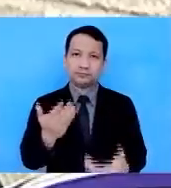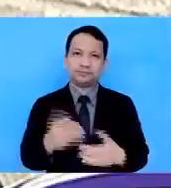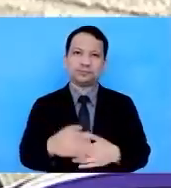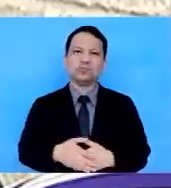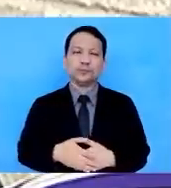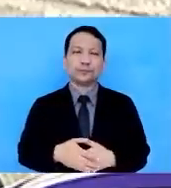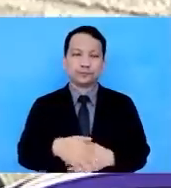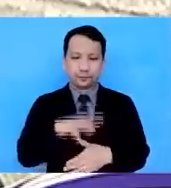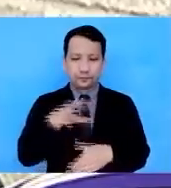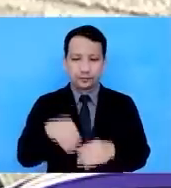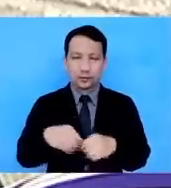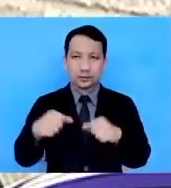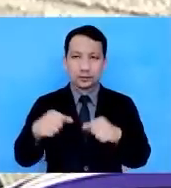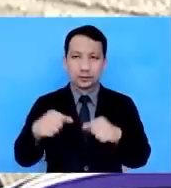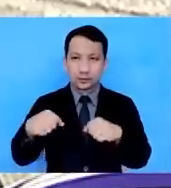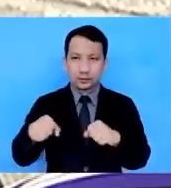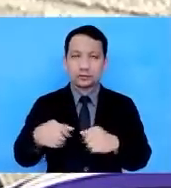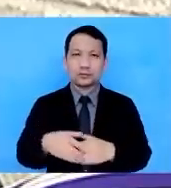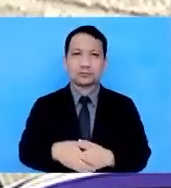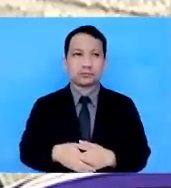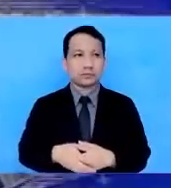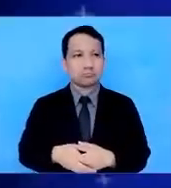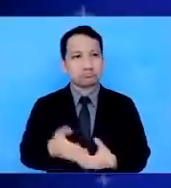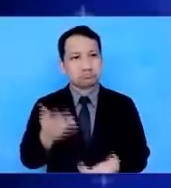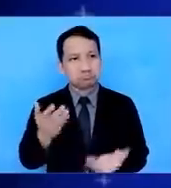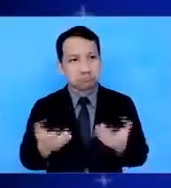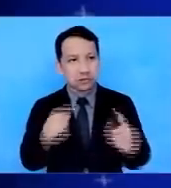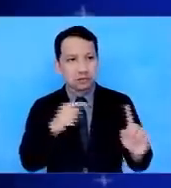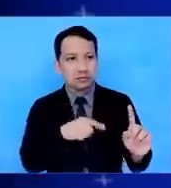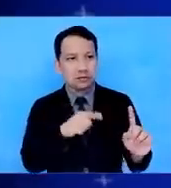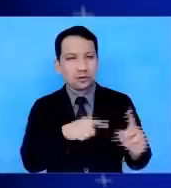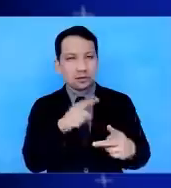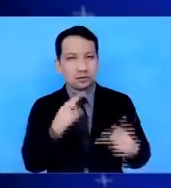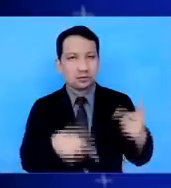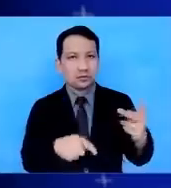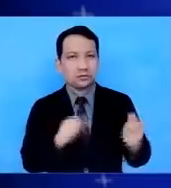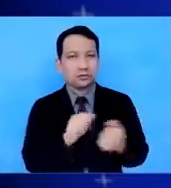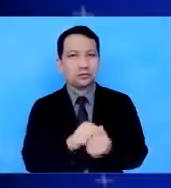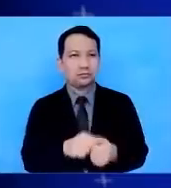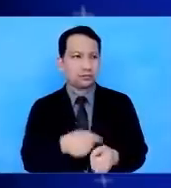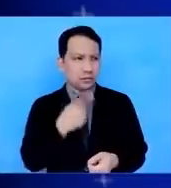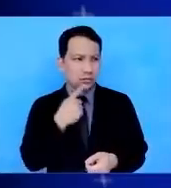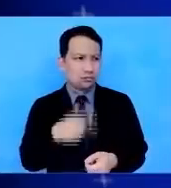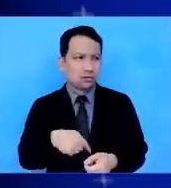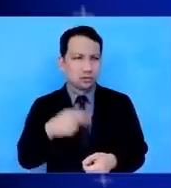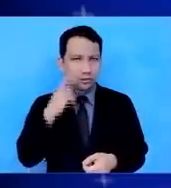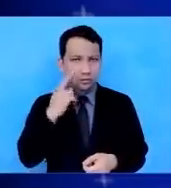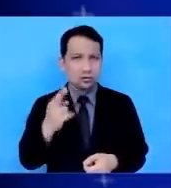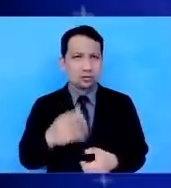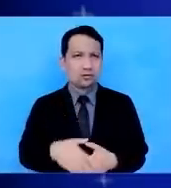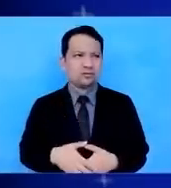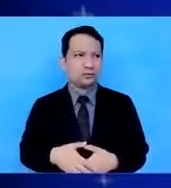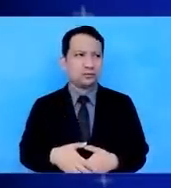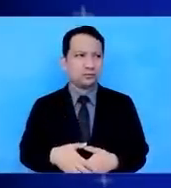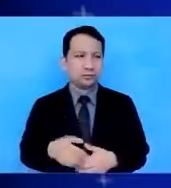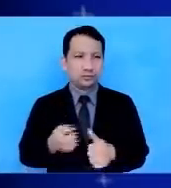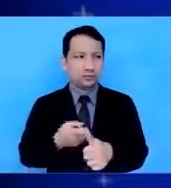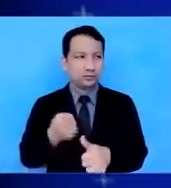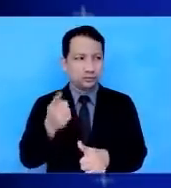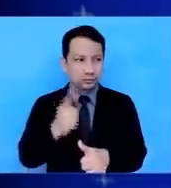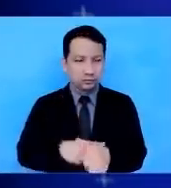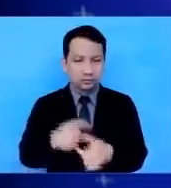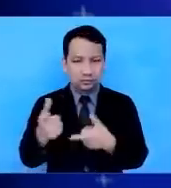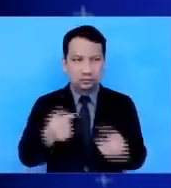involved tricycle. Most probably sila yun. Pero giit ng mga suspect na first time lang nilang